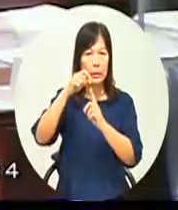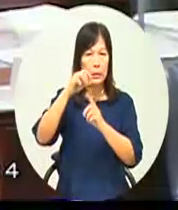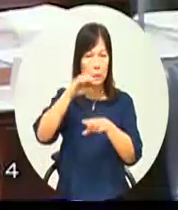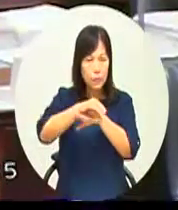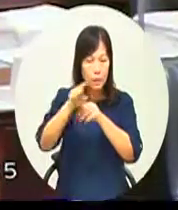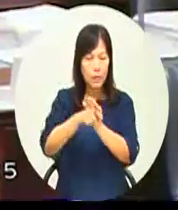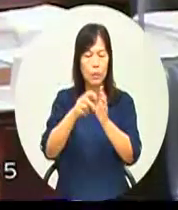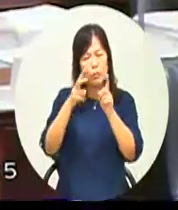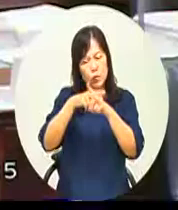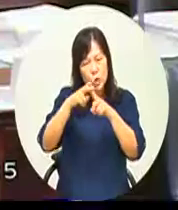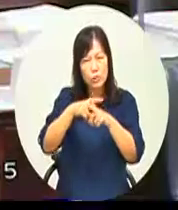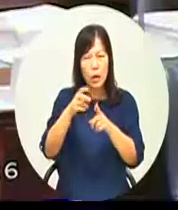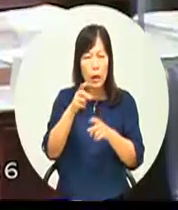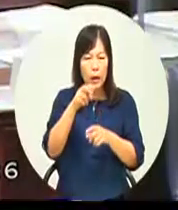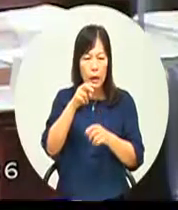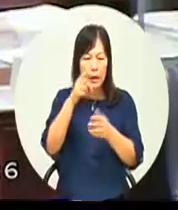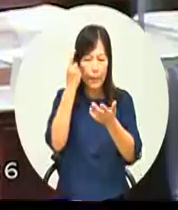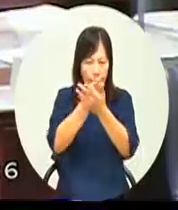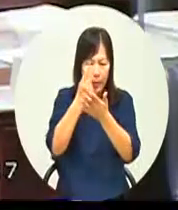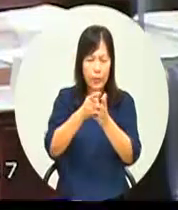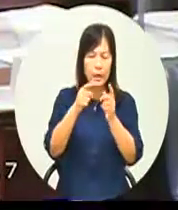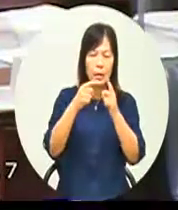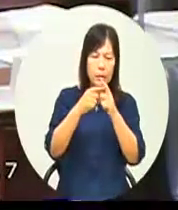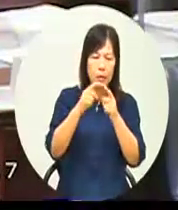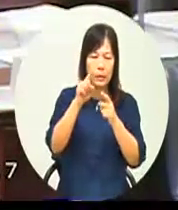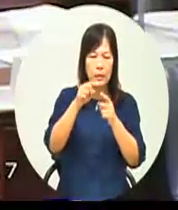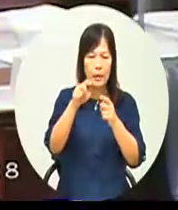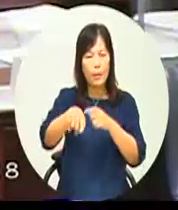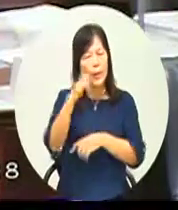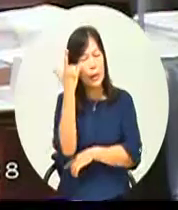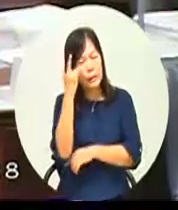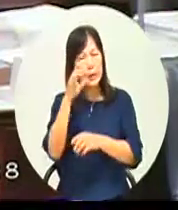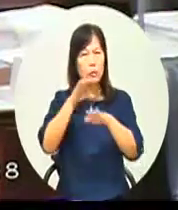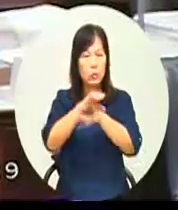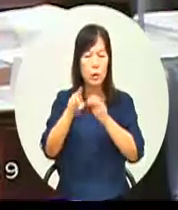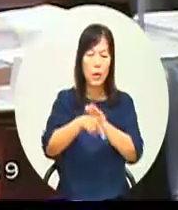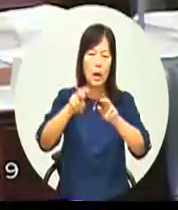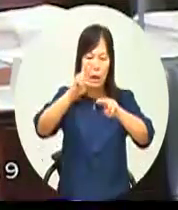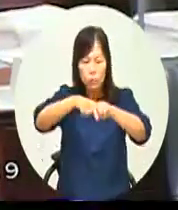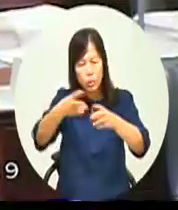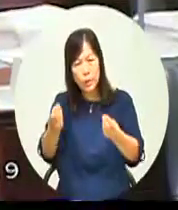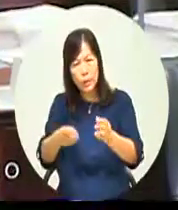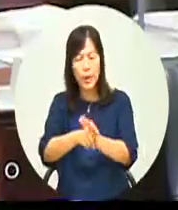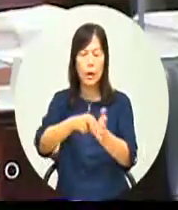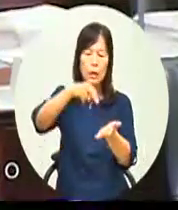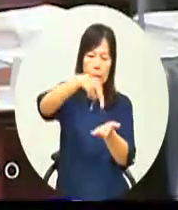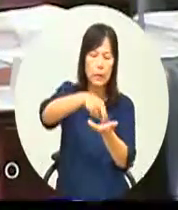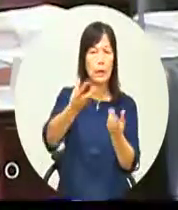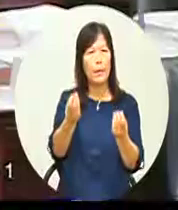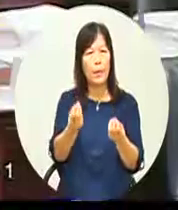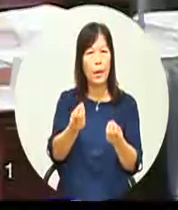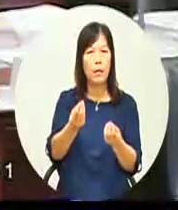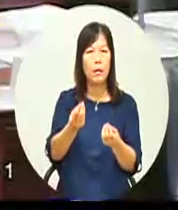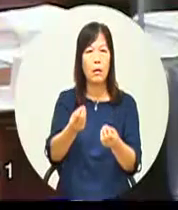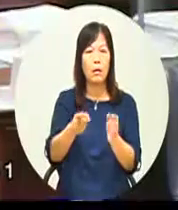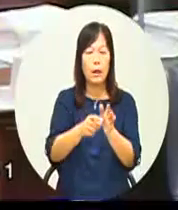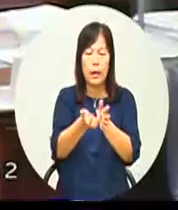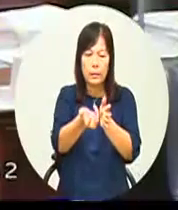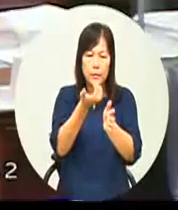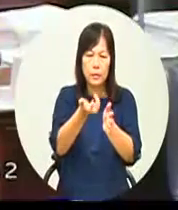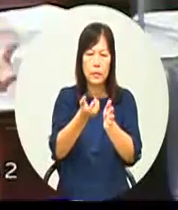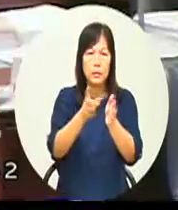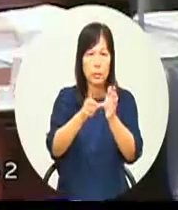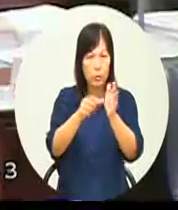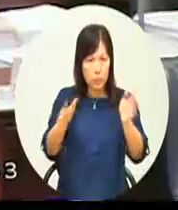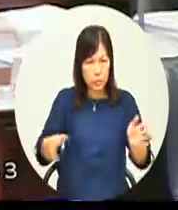天很多看病探病的长辈在那边等车，也没有位置可以站，也没有位置可以停。那前阵子我们也把